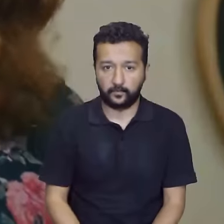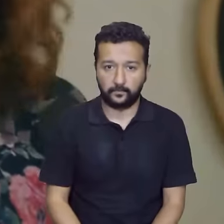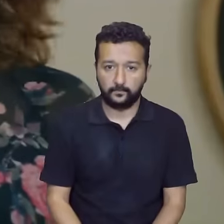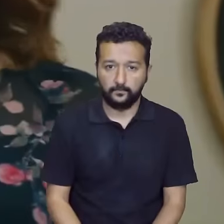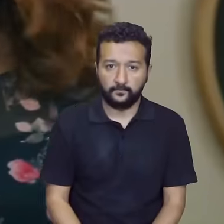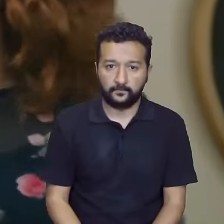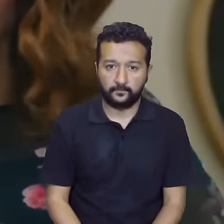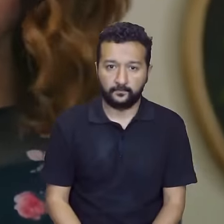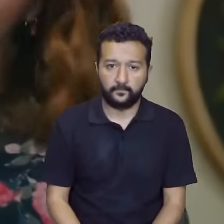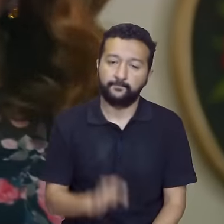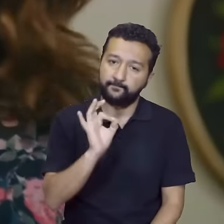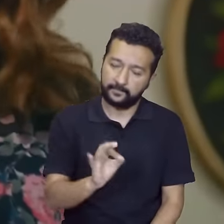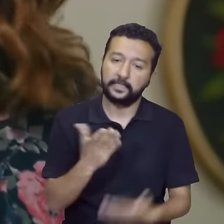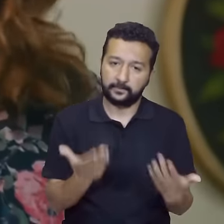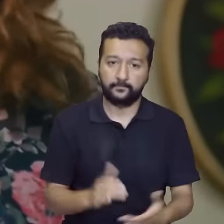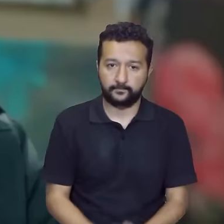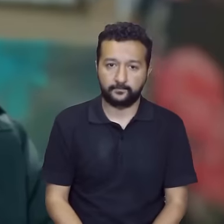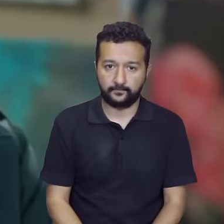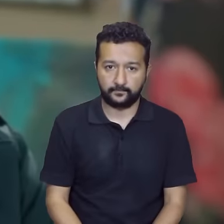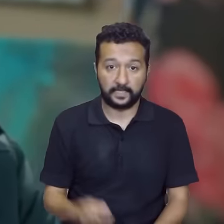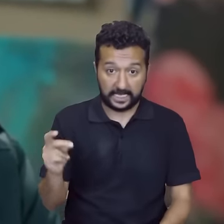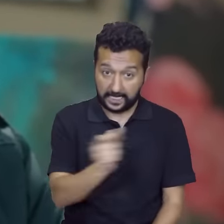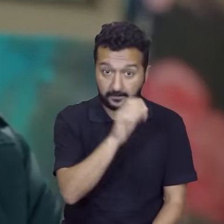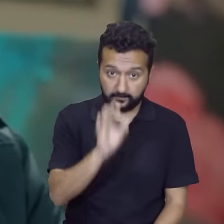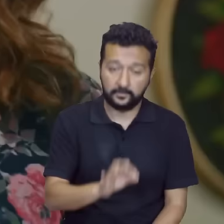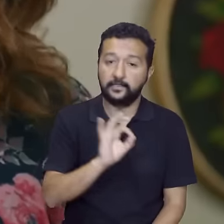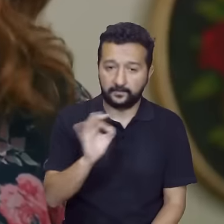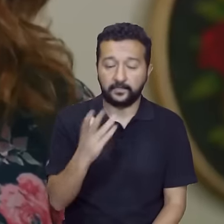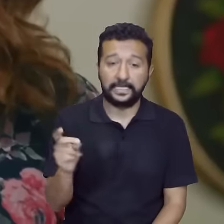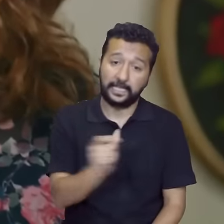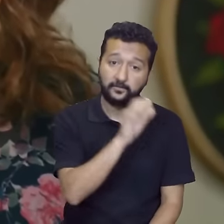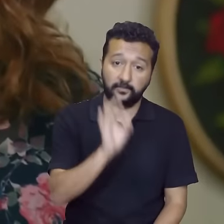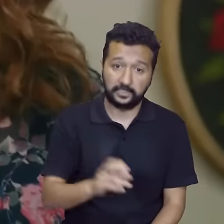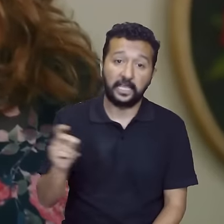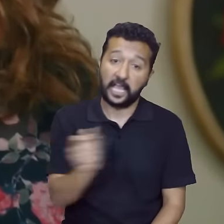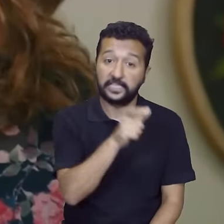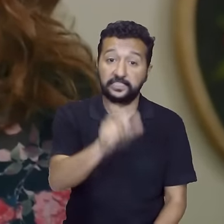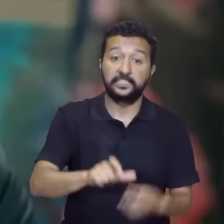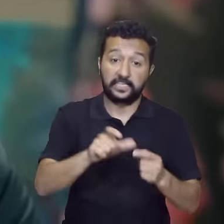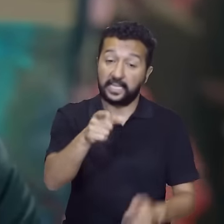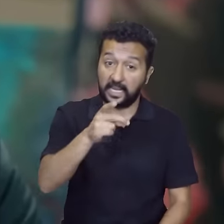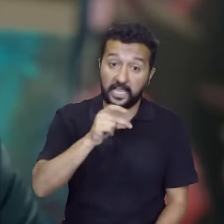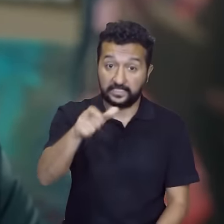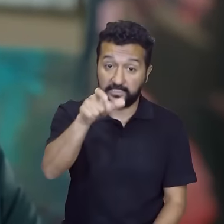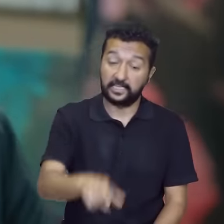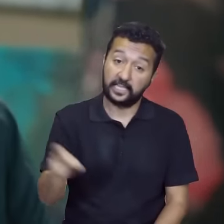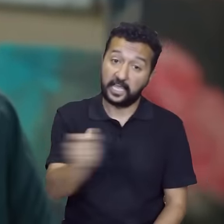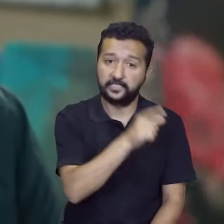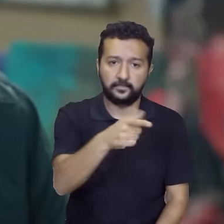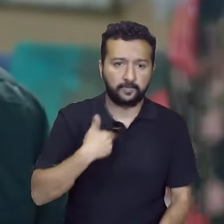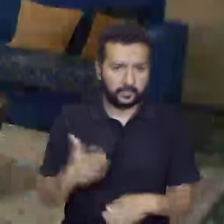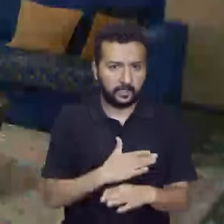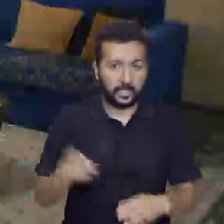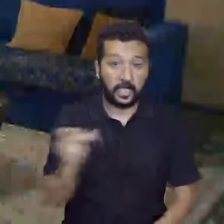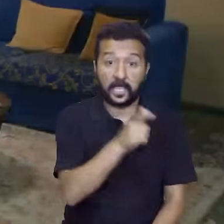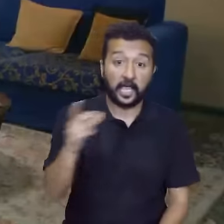Peki. Kaçıyor muyuz? Kaçıyoruz, kaç. Kaç Şener, kaç. Sen kaçıyorsun. Ben niye